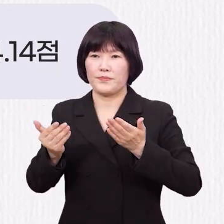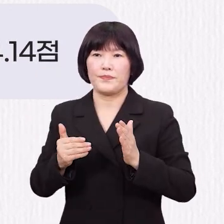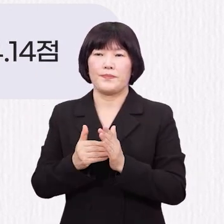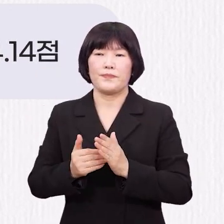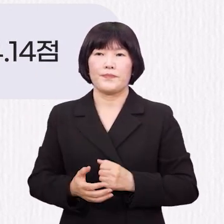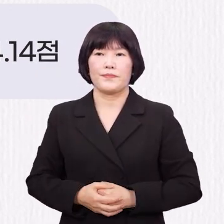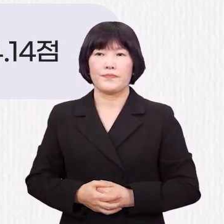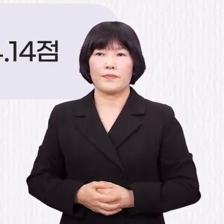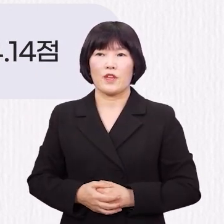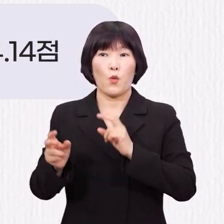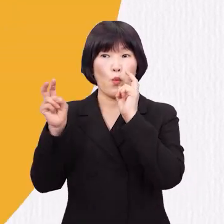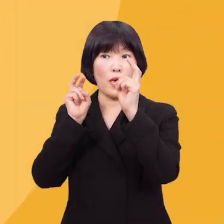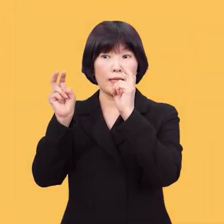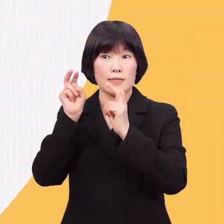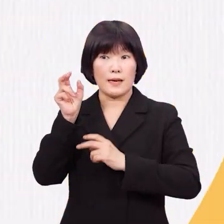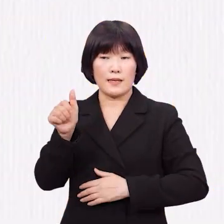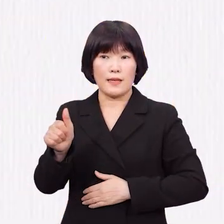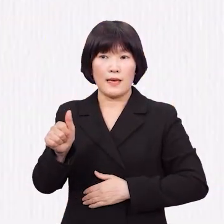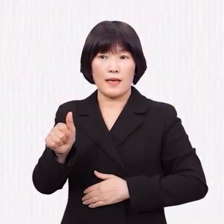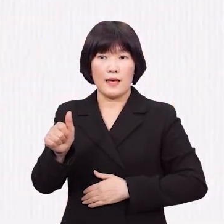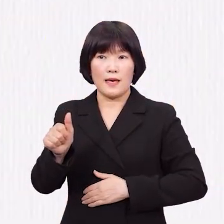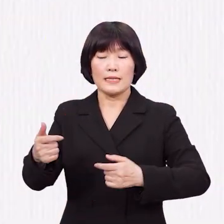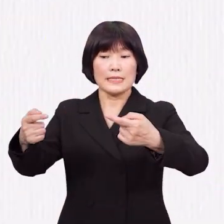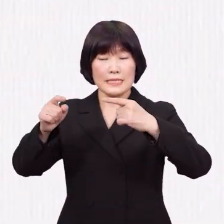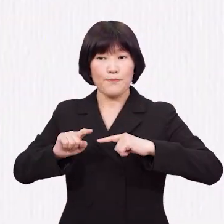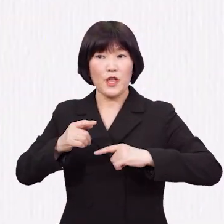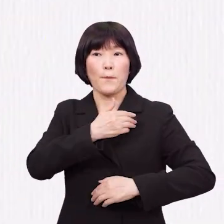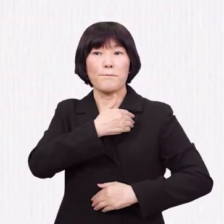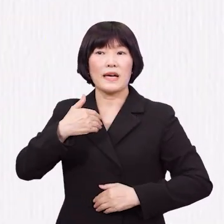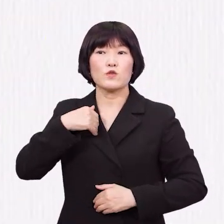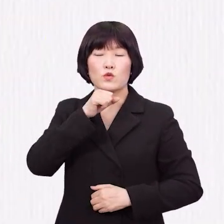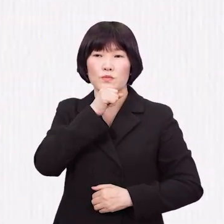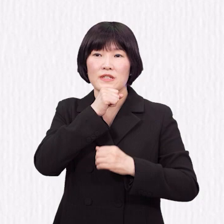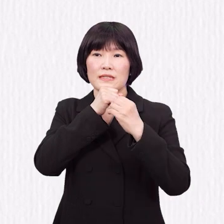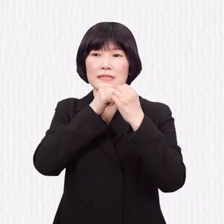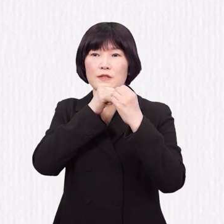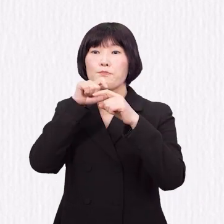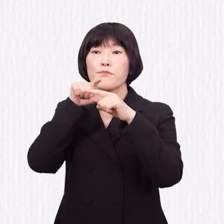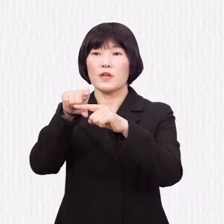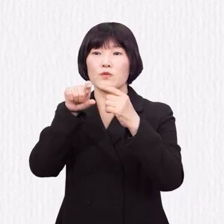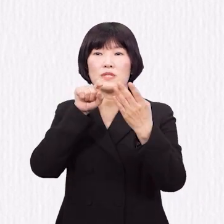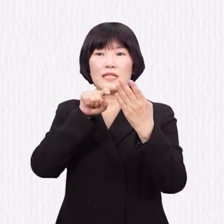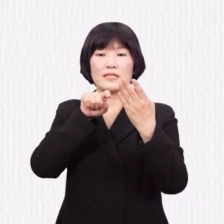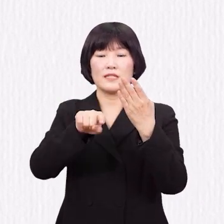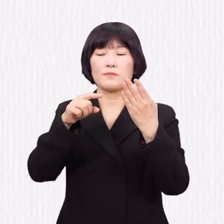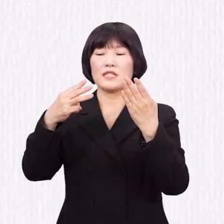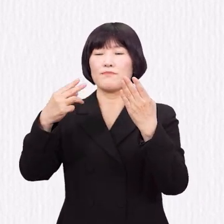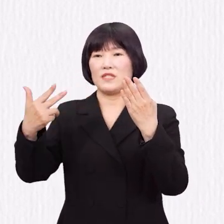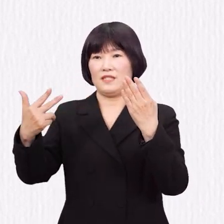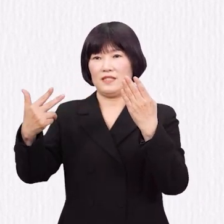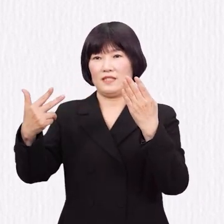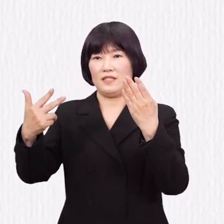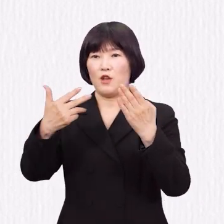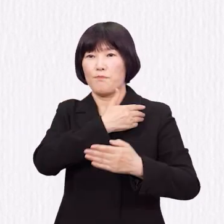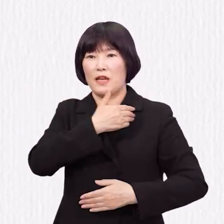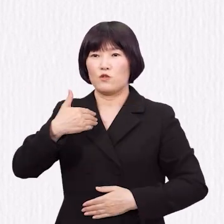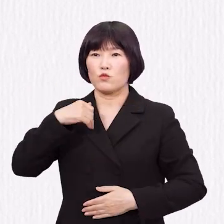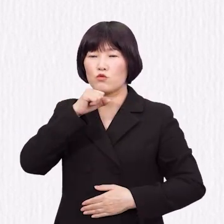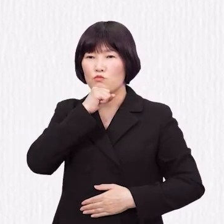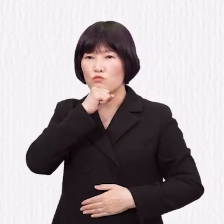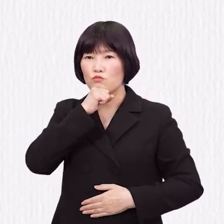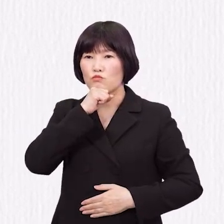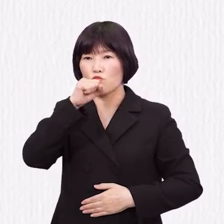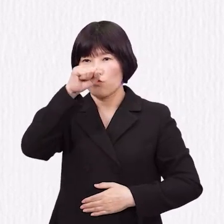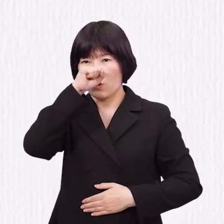4.14점을 얻었습니다. 사업주의 전반적인 사업 참여 만족도는 4.37점으로 높은